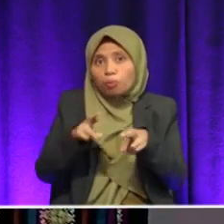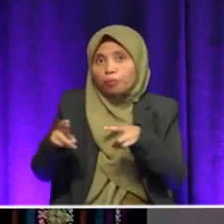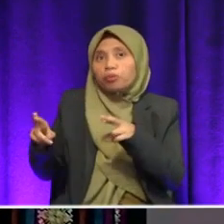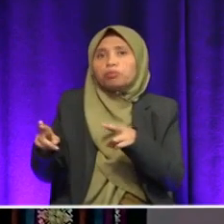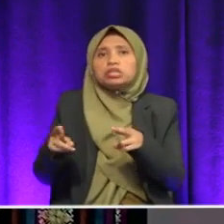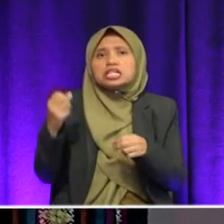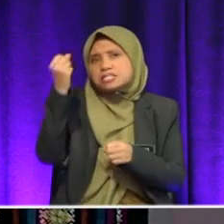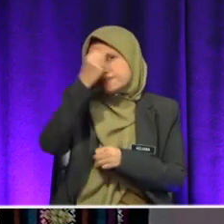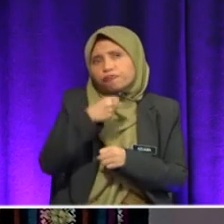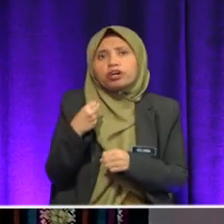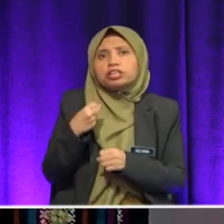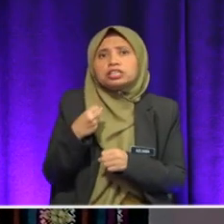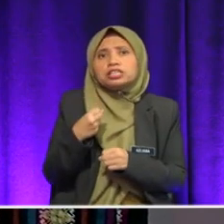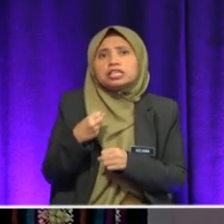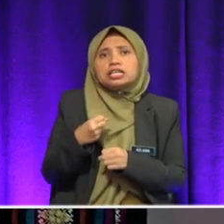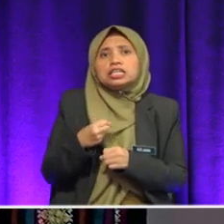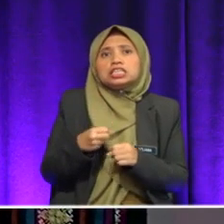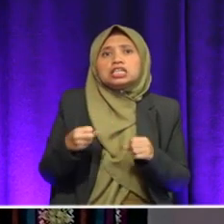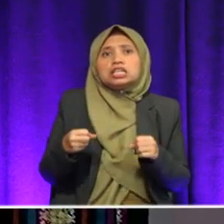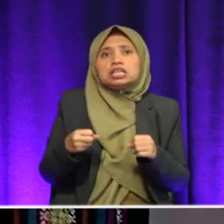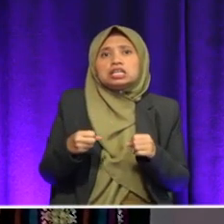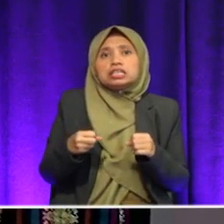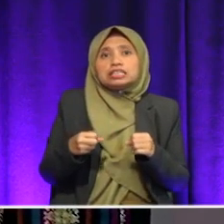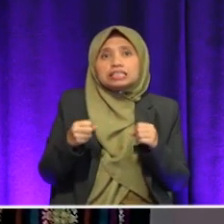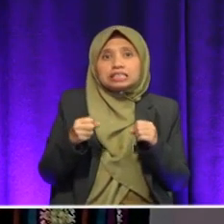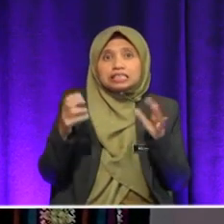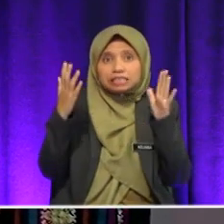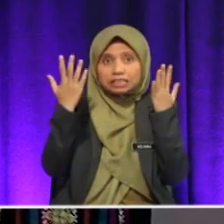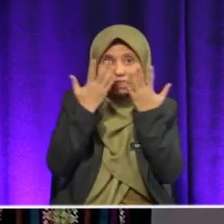Syifa jarang ataupun